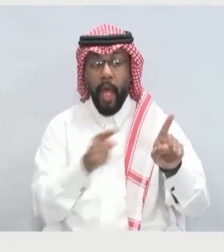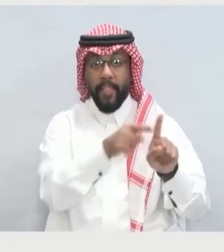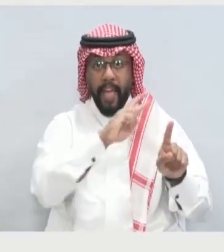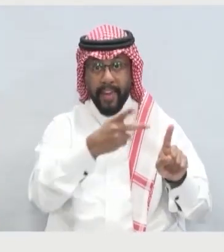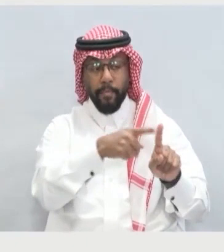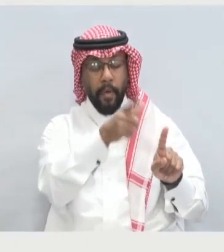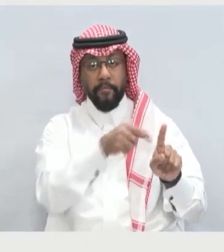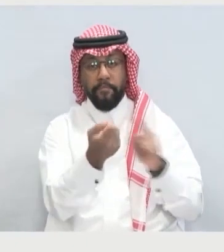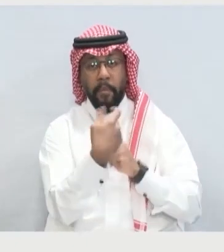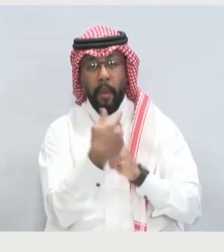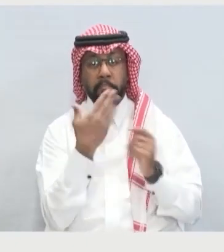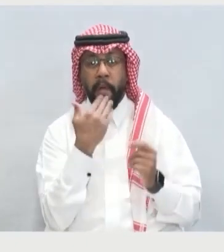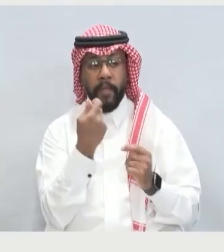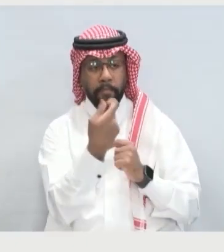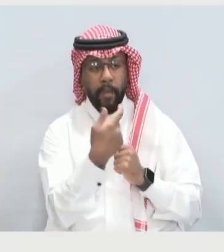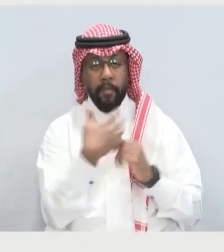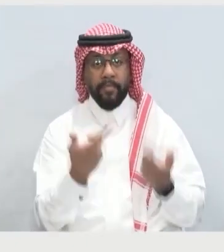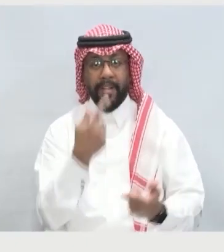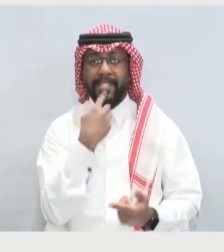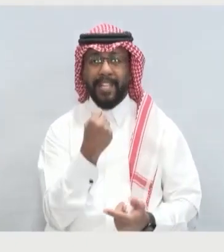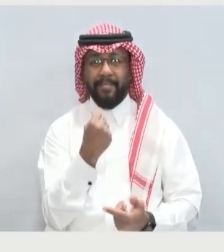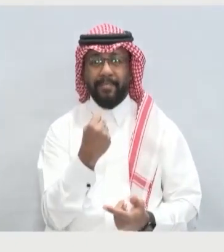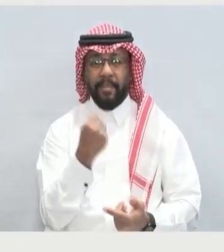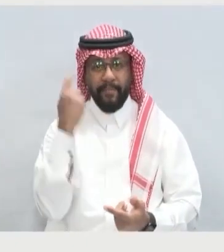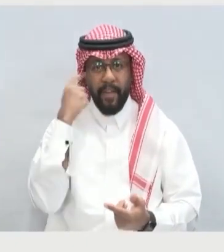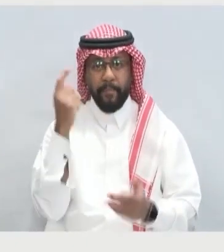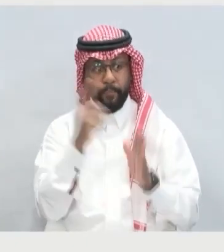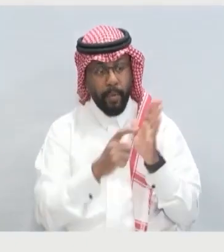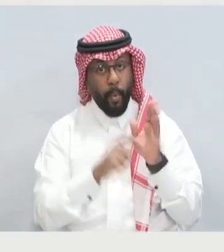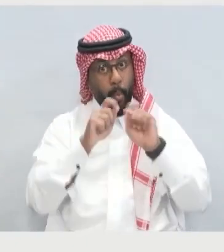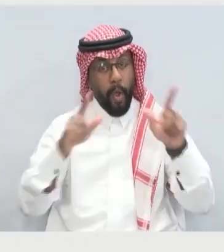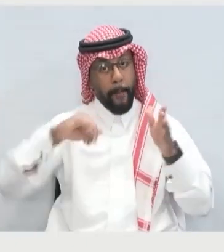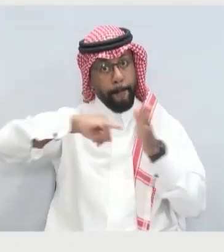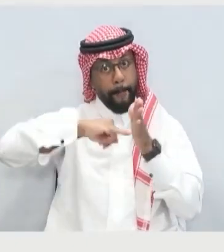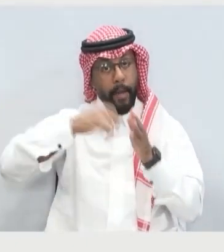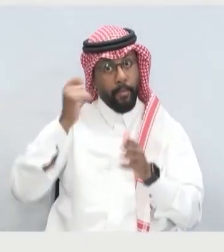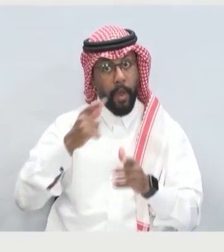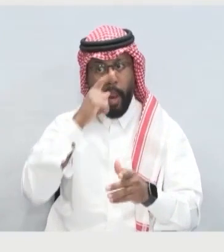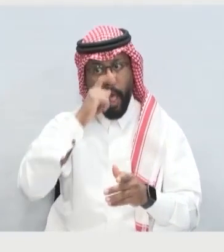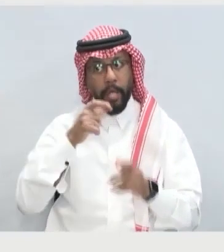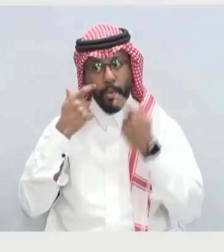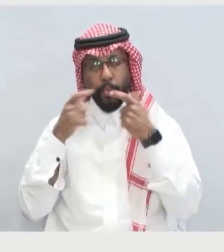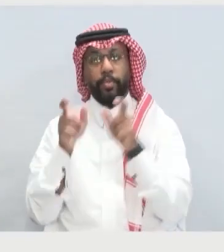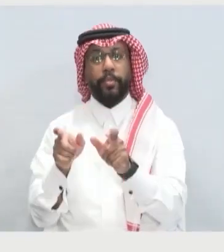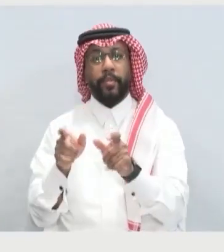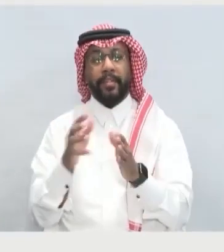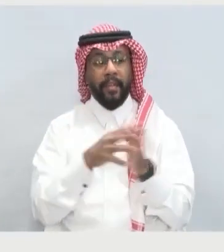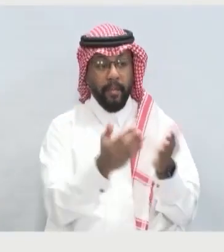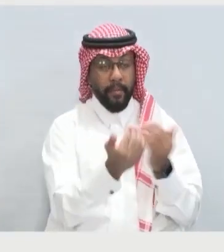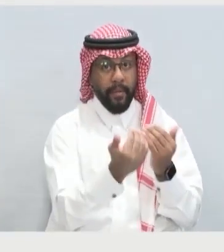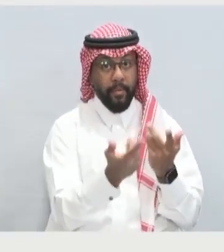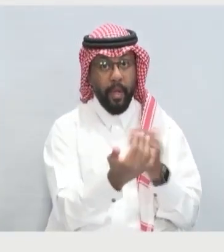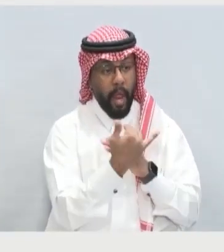لابد ان تراعي المنظمه في قائمه المركز المالي هذه الامور وتضع الذمم المشكوك في تحصيلها